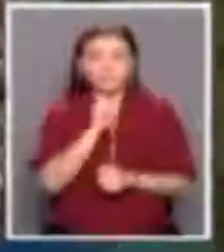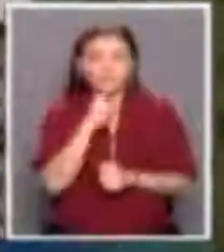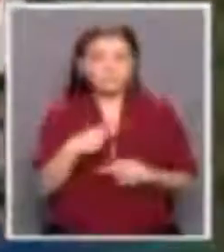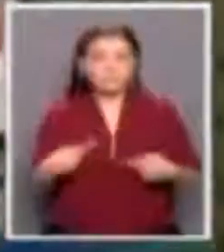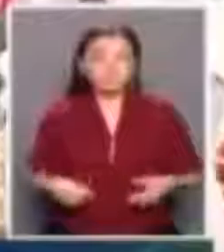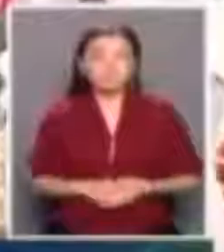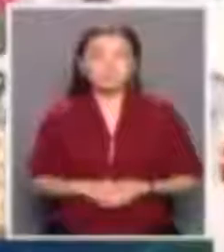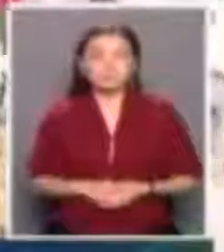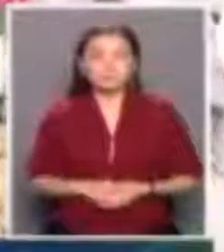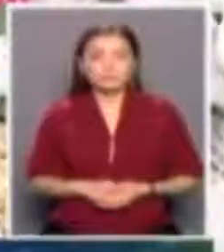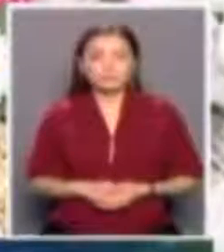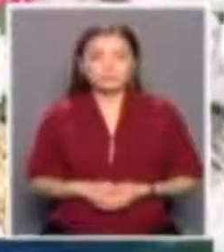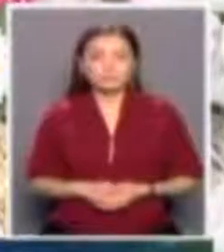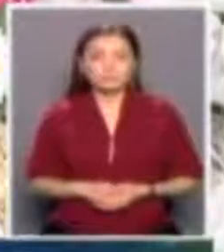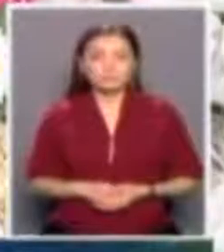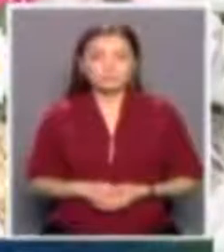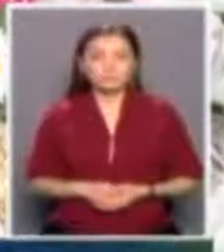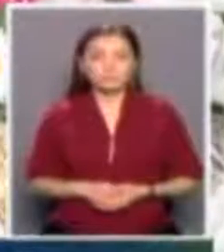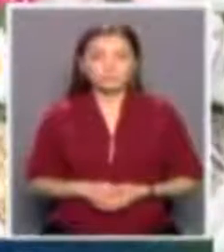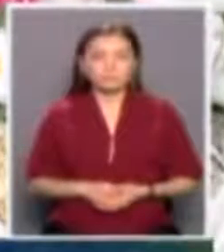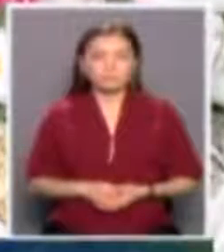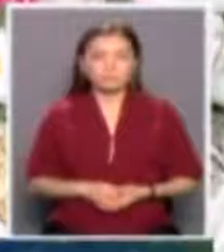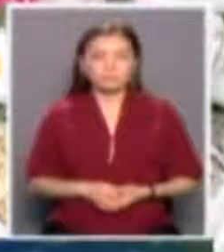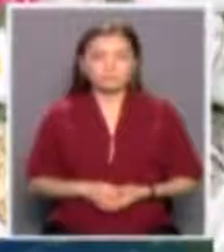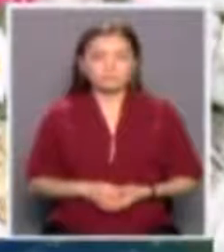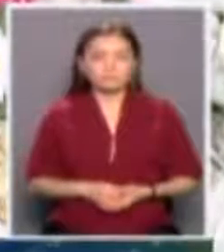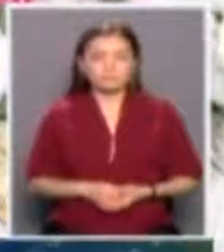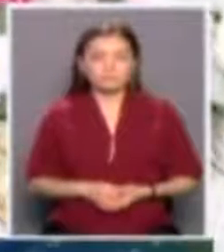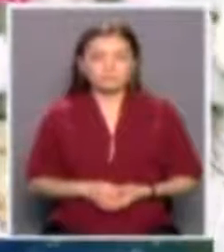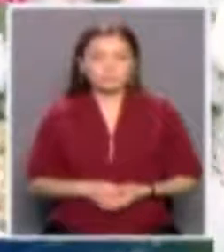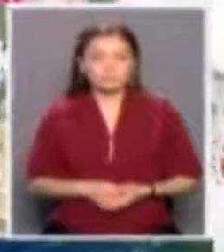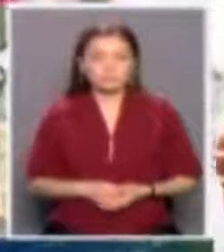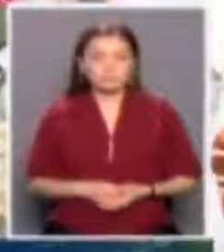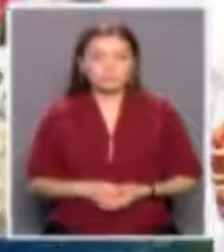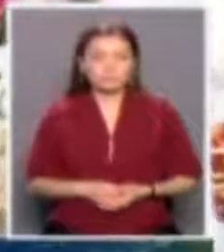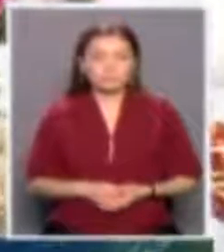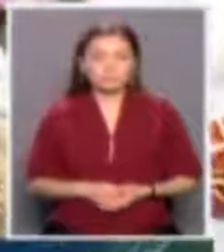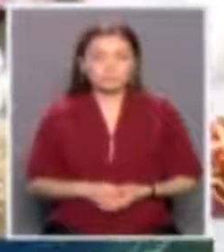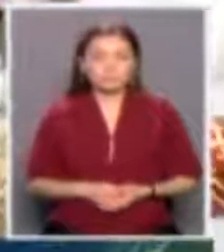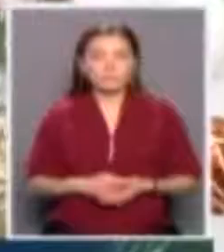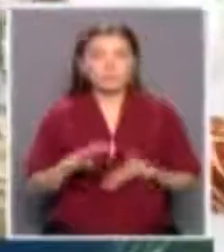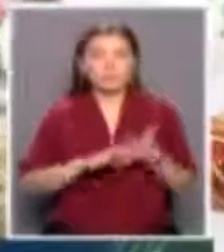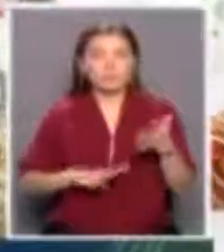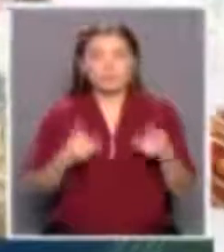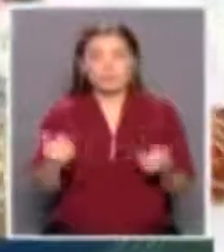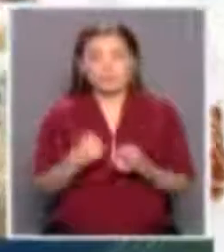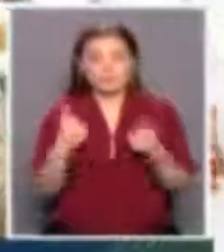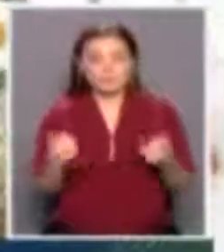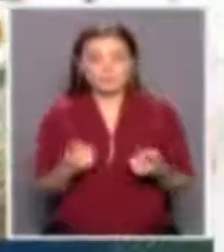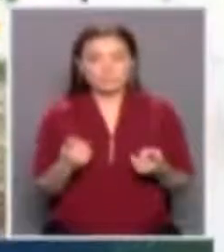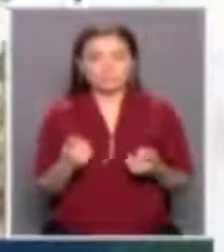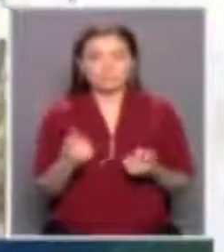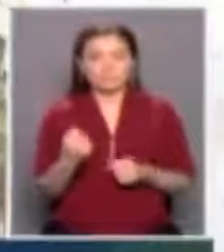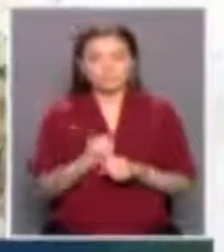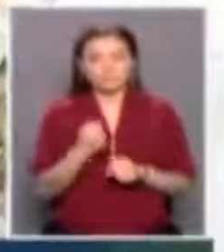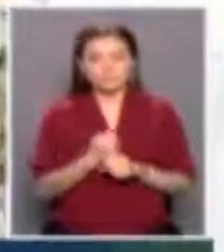құпиясымен бөлісті. Бұл шыршаны мен мысалға осындай перде тюль дейді ғой орысша. Міне